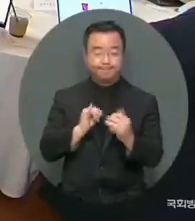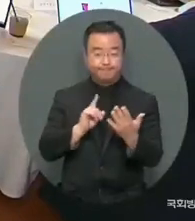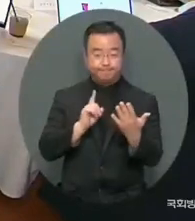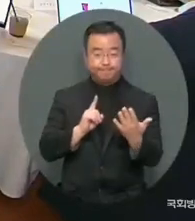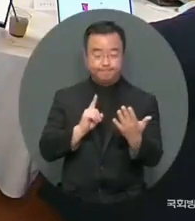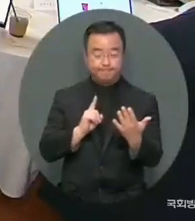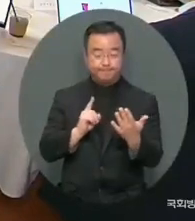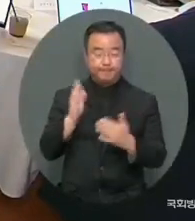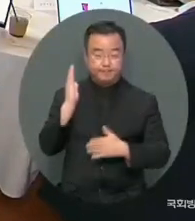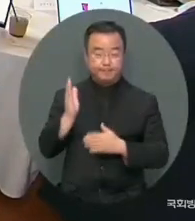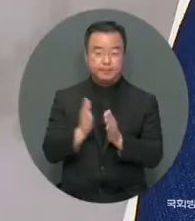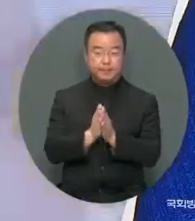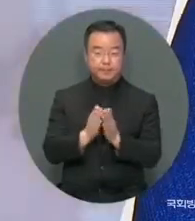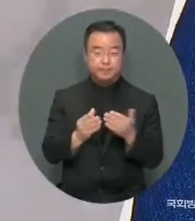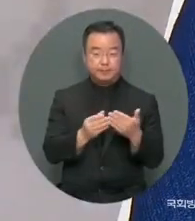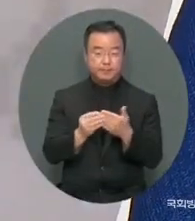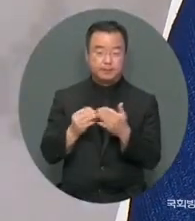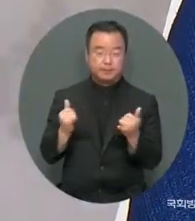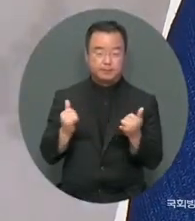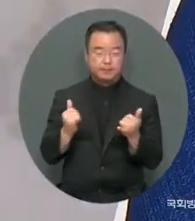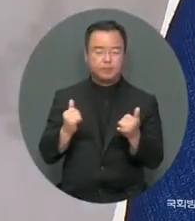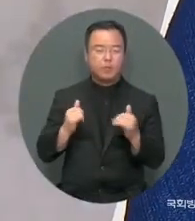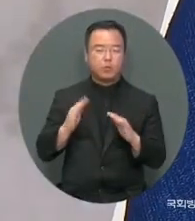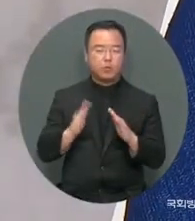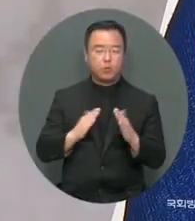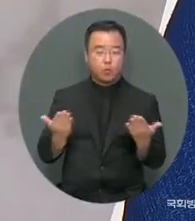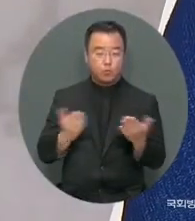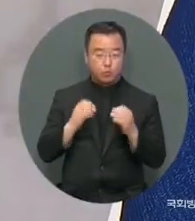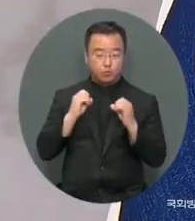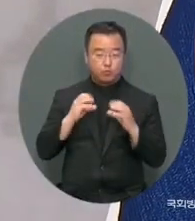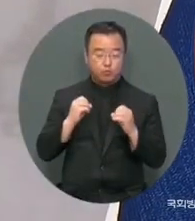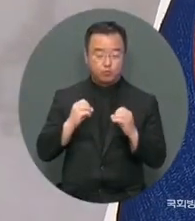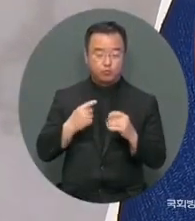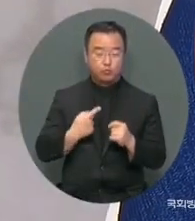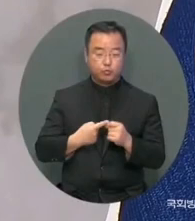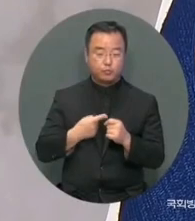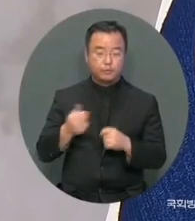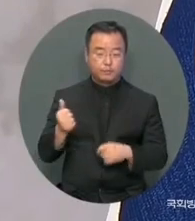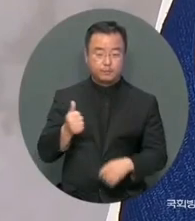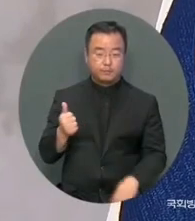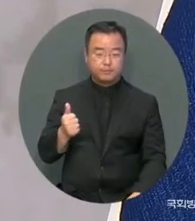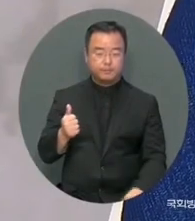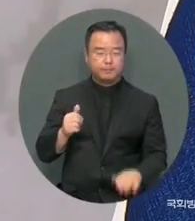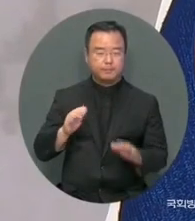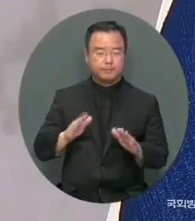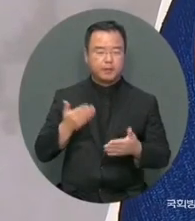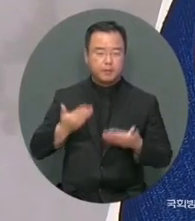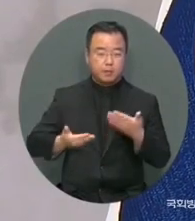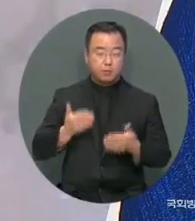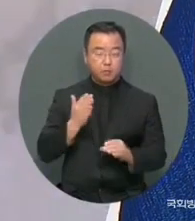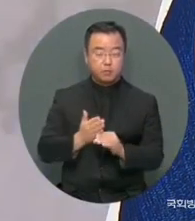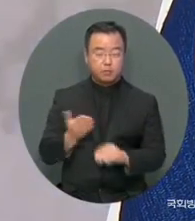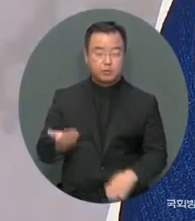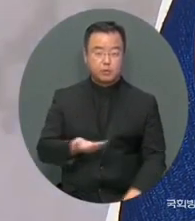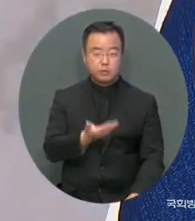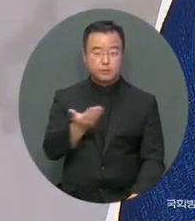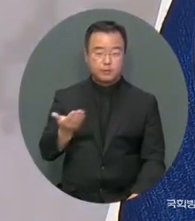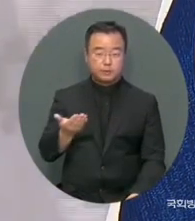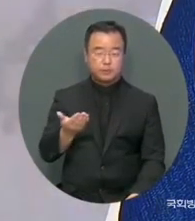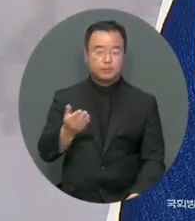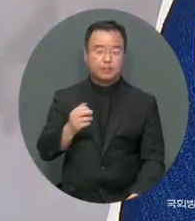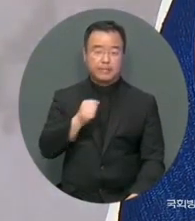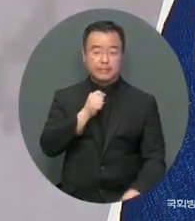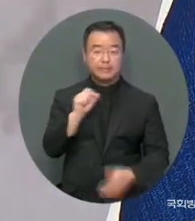안녕하십니까. 사회를 맡은 고재학 공보수석 비서관입니다. 바쁘신 와중에도 오늘 이 자리에 국회 출입기자 40여